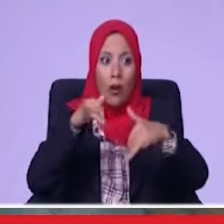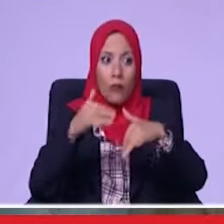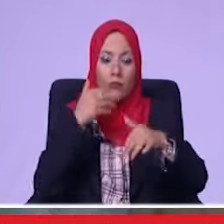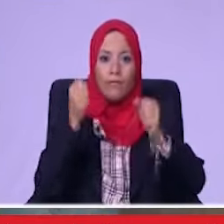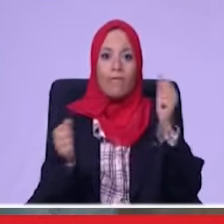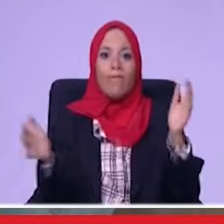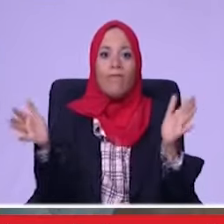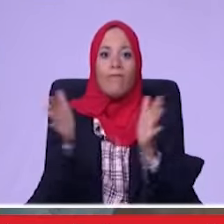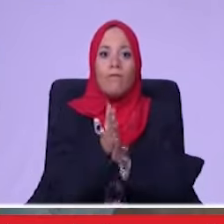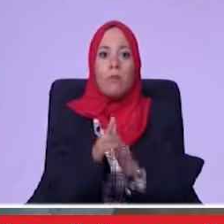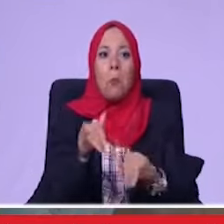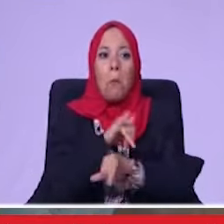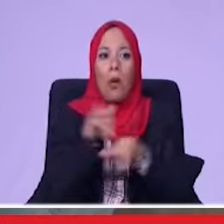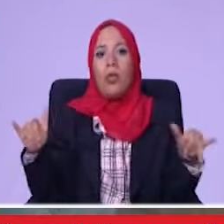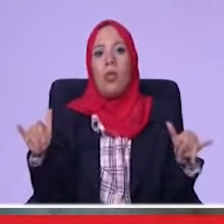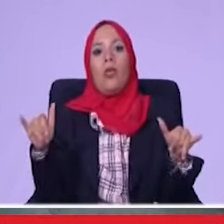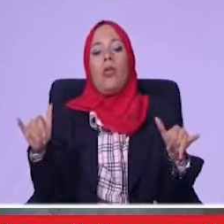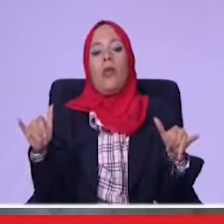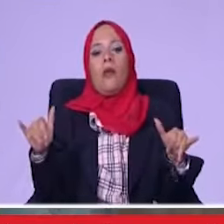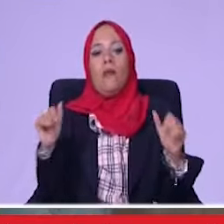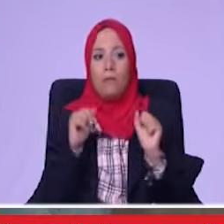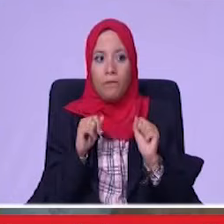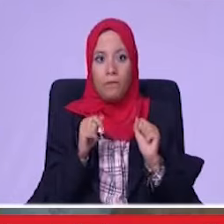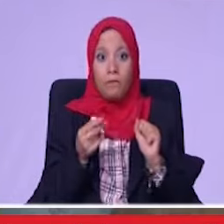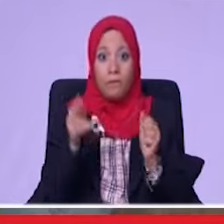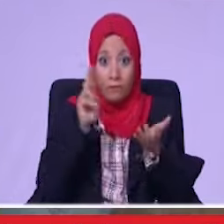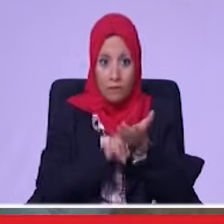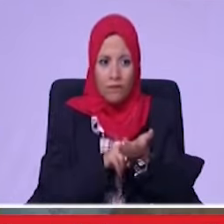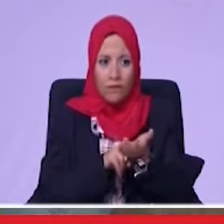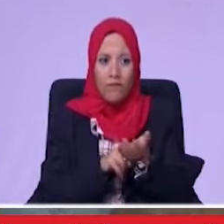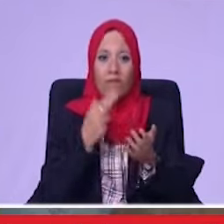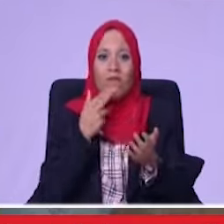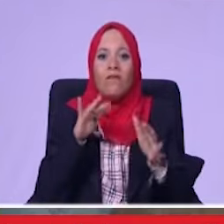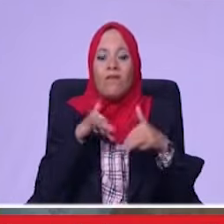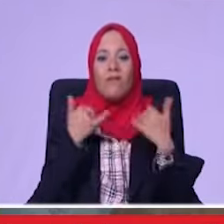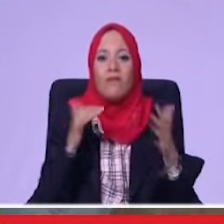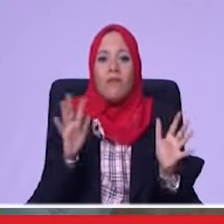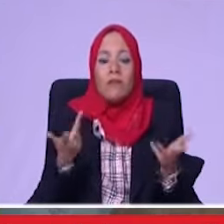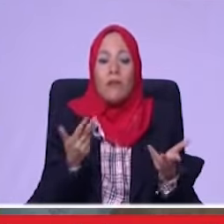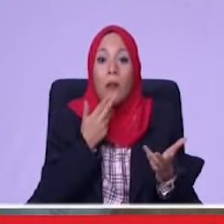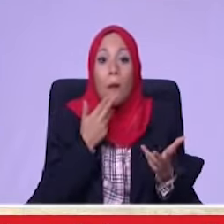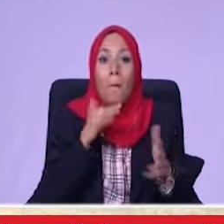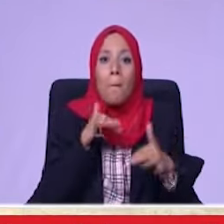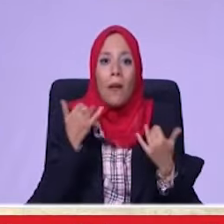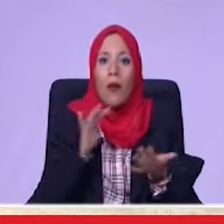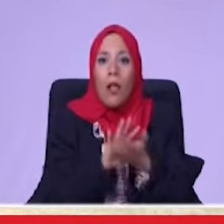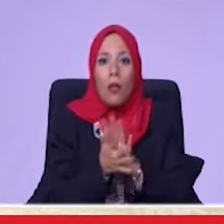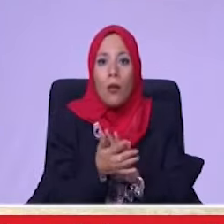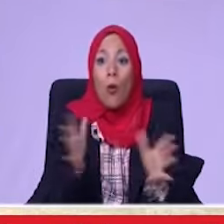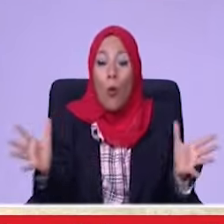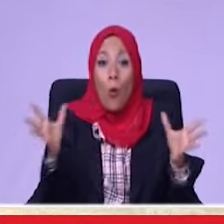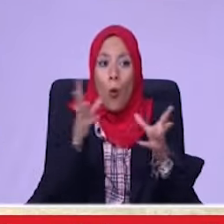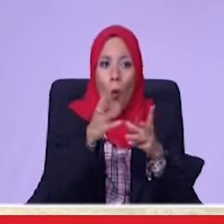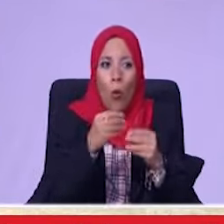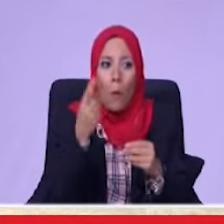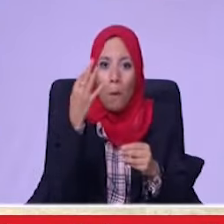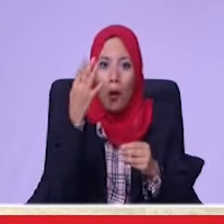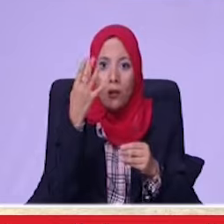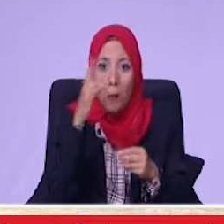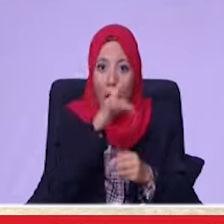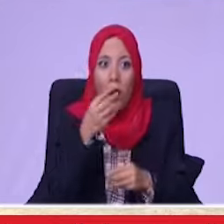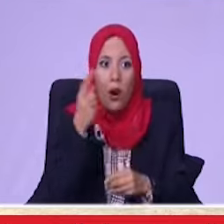الحادثه. طبعا فقد في اثناء الحادثه الجميع ما عدا الاربعه